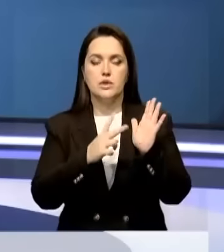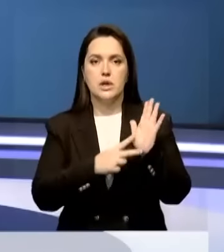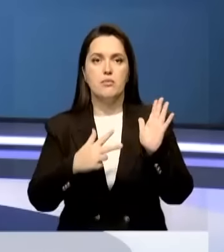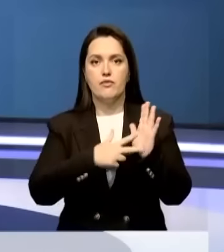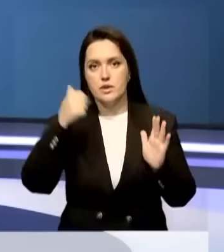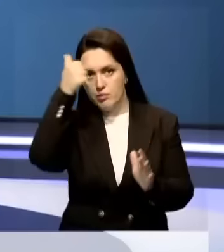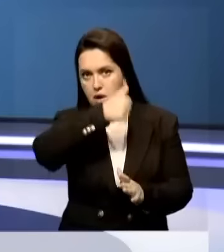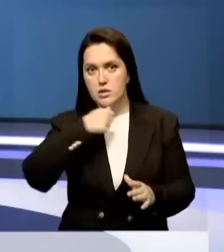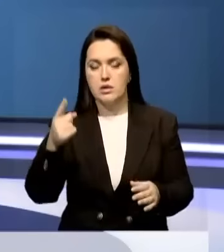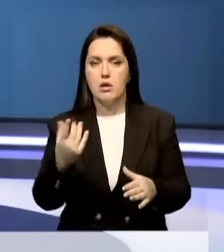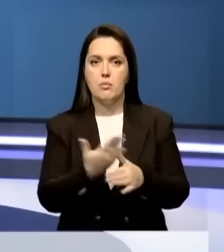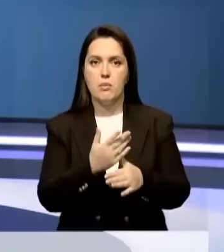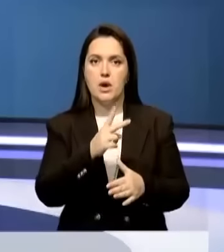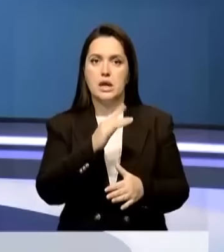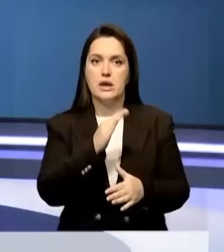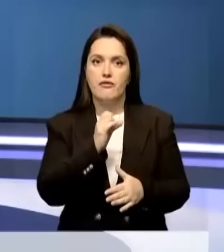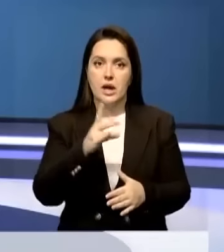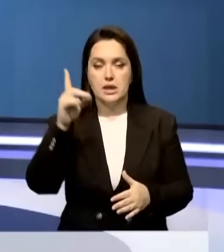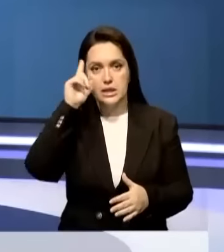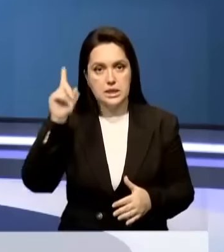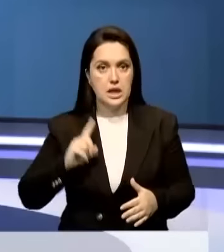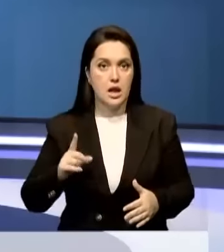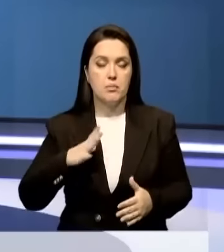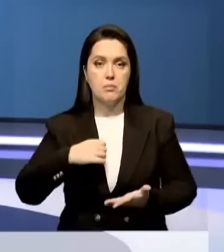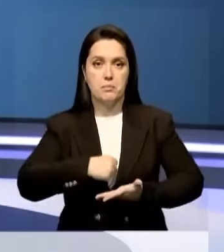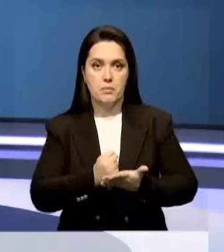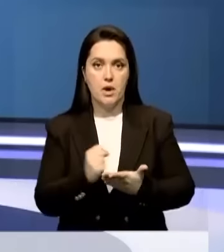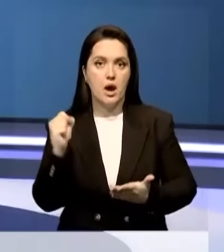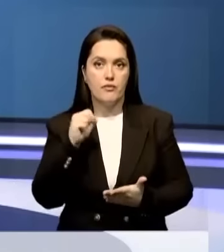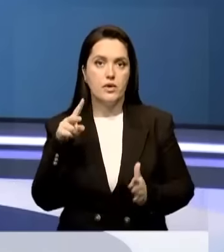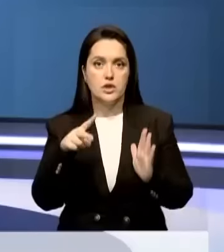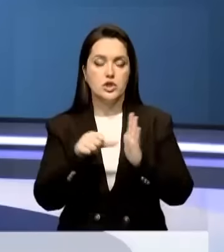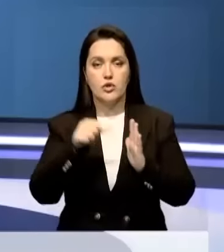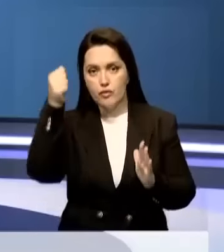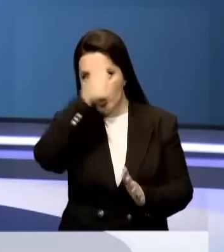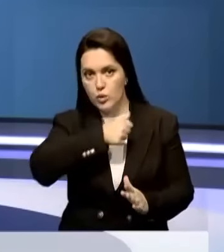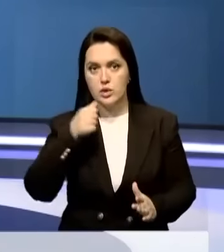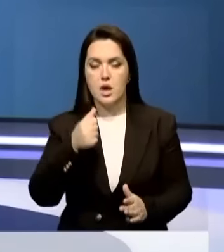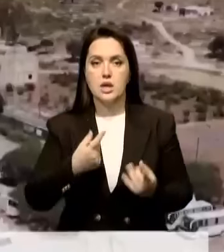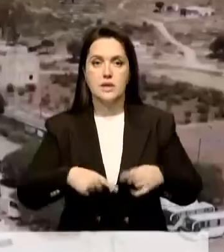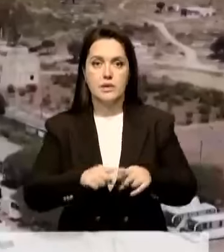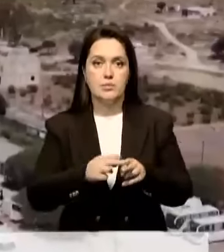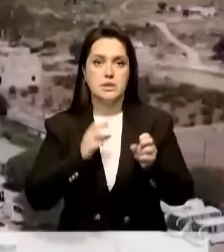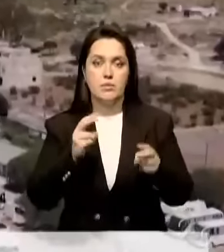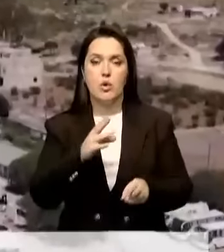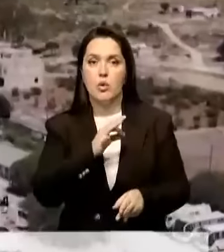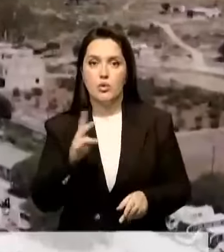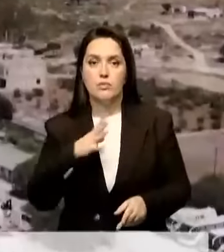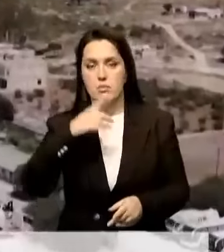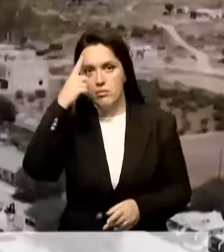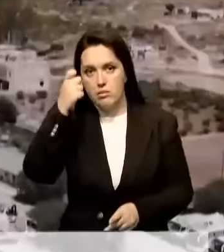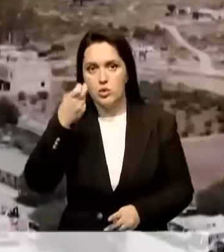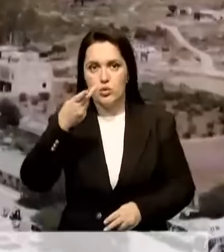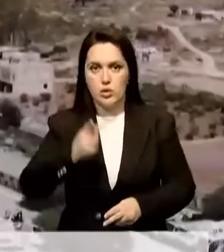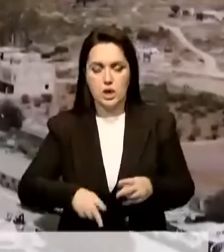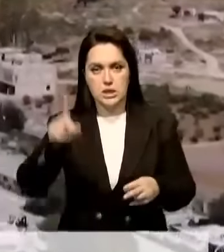качестве буфера между Ливаном и Израилем. После принятия в августе 2006 года резолюции Совбеза ООН, которая была призвана